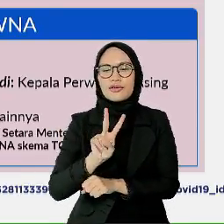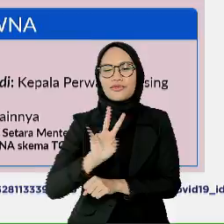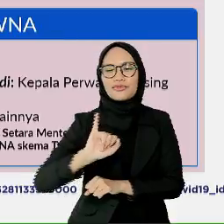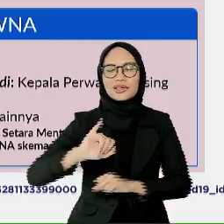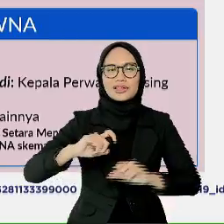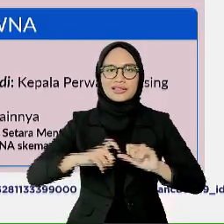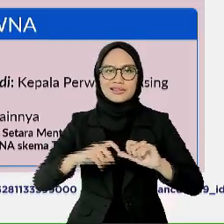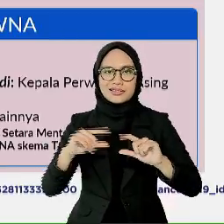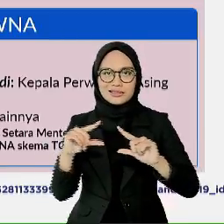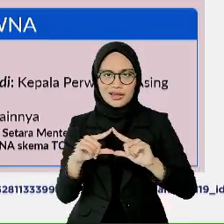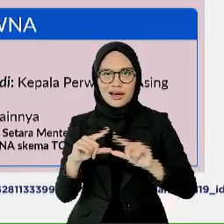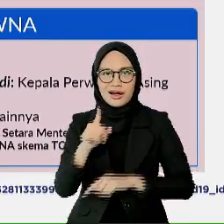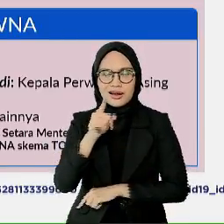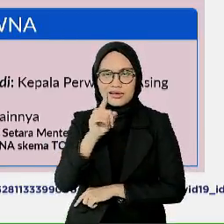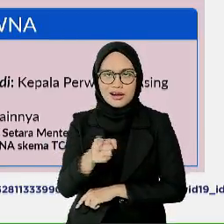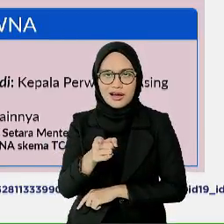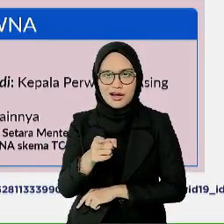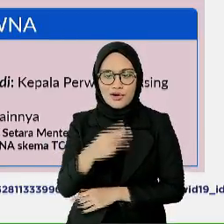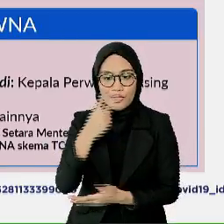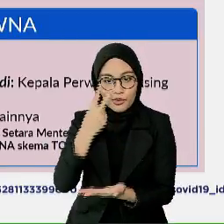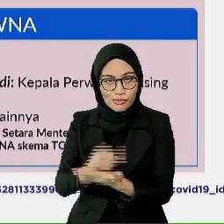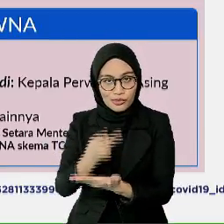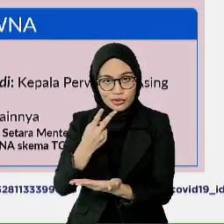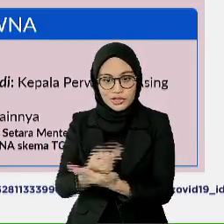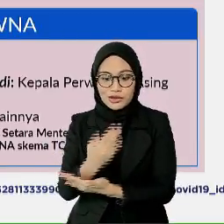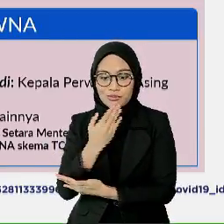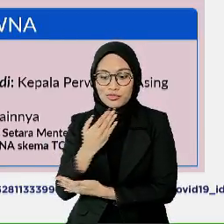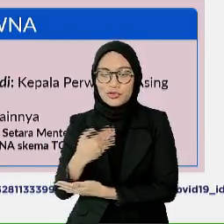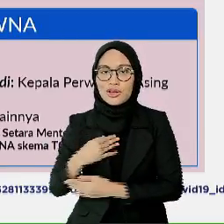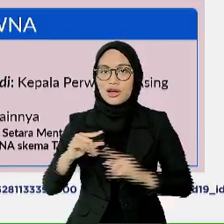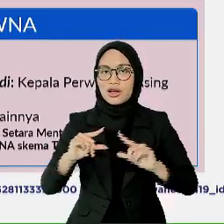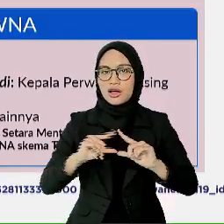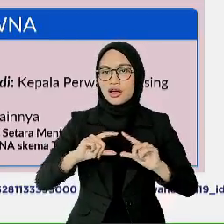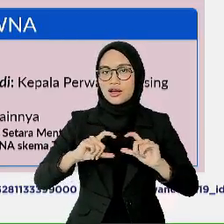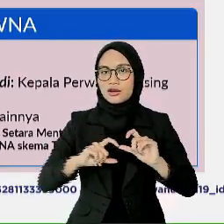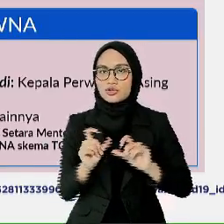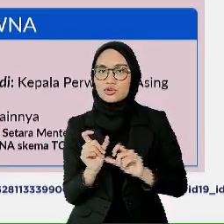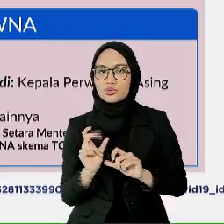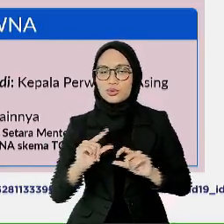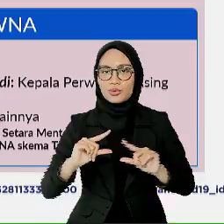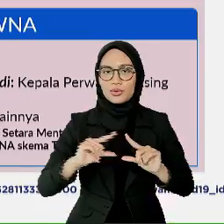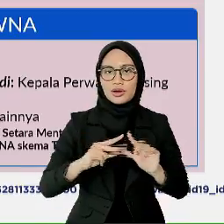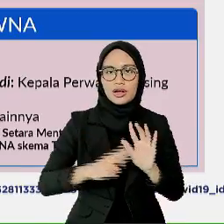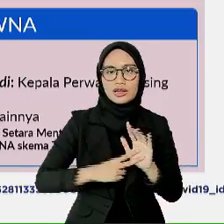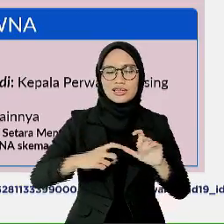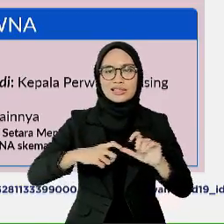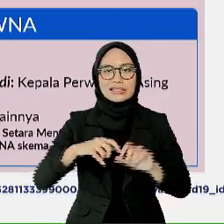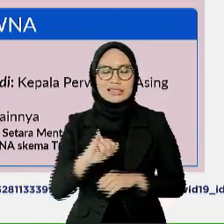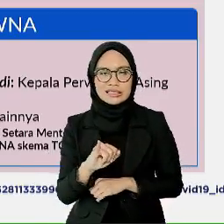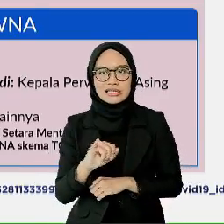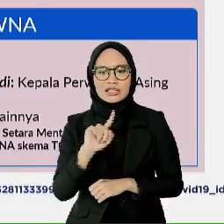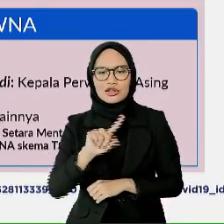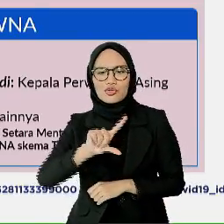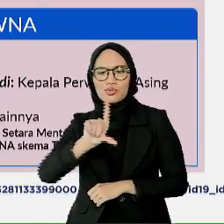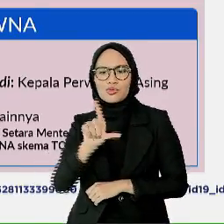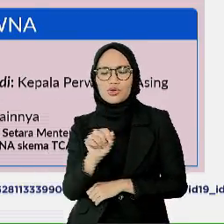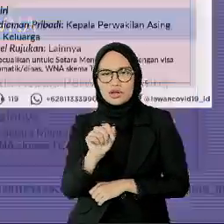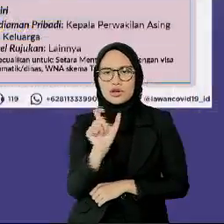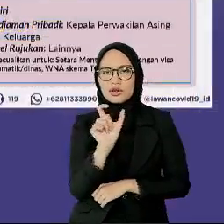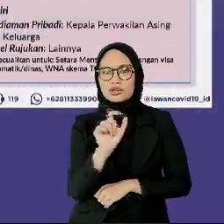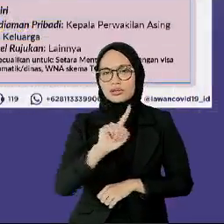masuk lainnya, bukti kepemilikan asuransi kesehatan dengan minimal pertanggungan